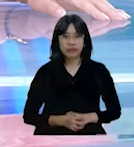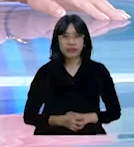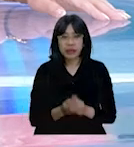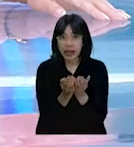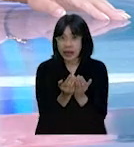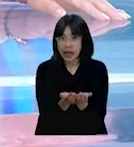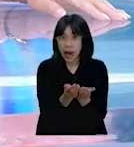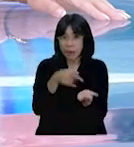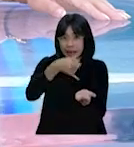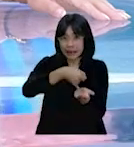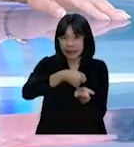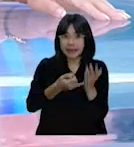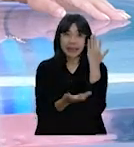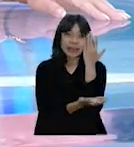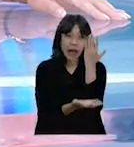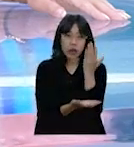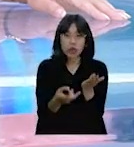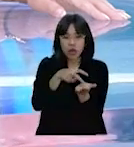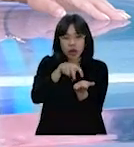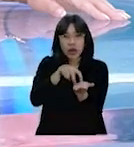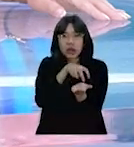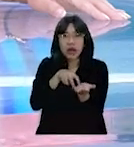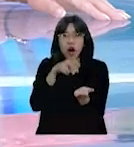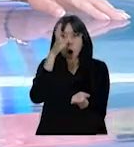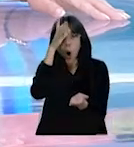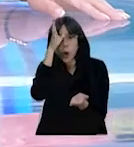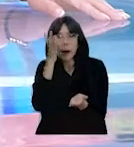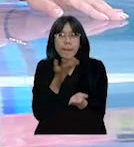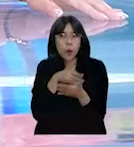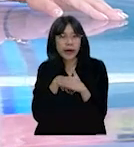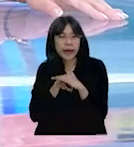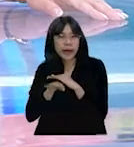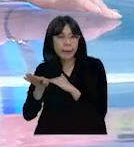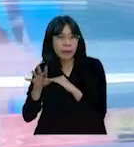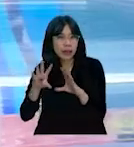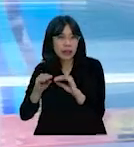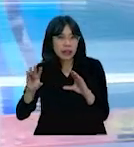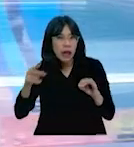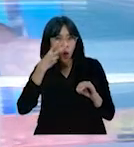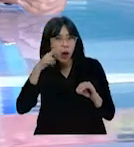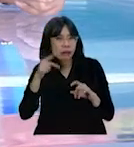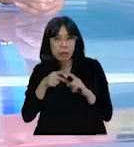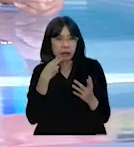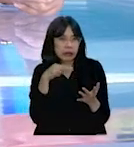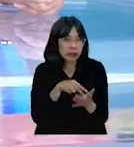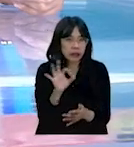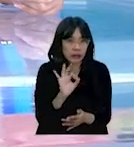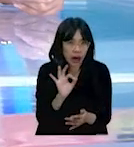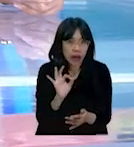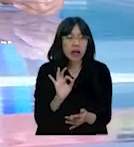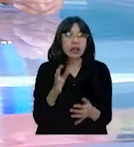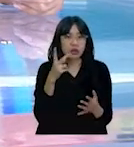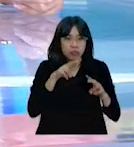Pemirsa, kapal kayu yang diduga mengangkut pekerja migran ilegal tenggelam di perairan Kabil, Kota Batam, Kepulauan Riau. Selain mengevakuasi satu jenazah